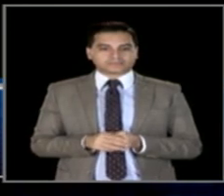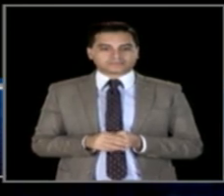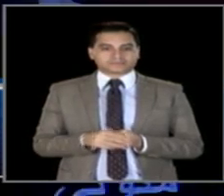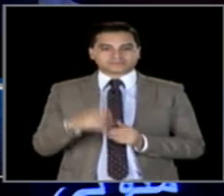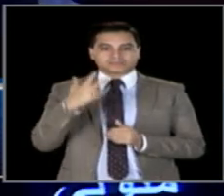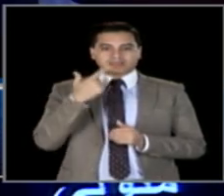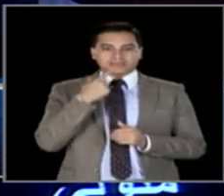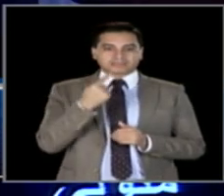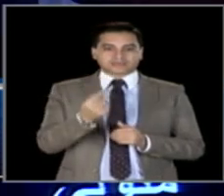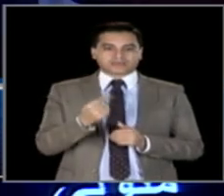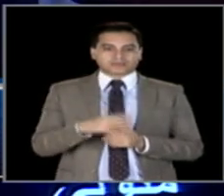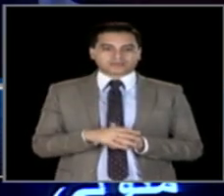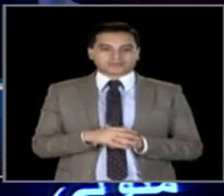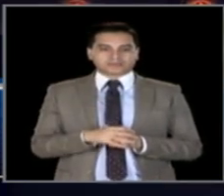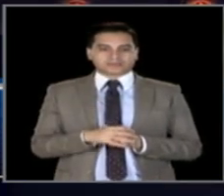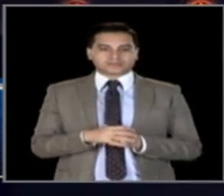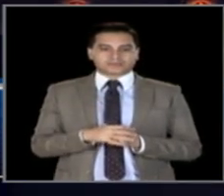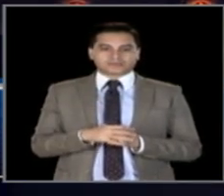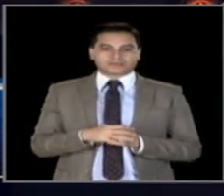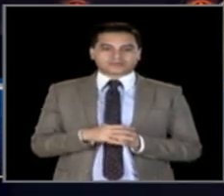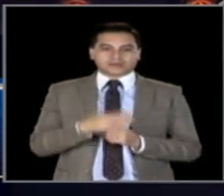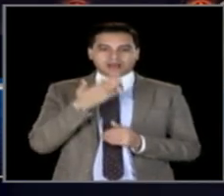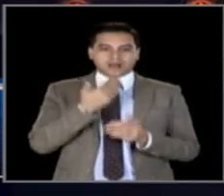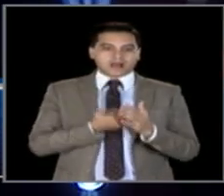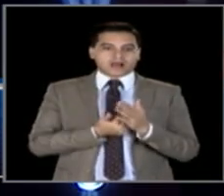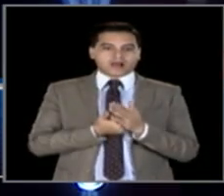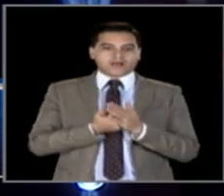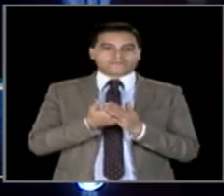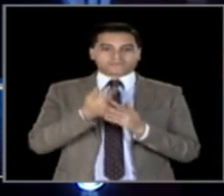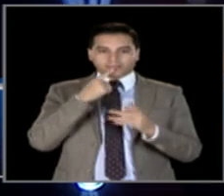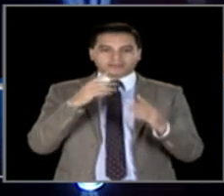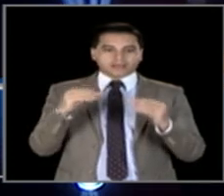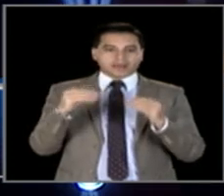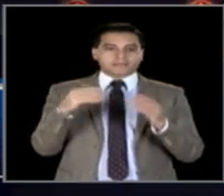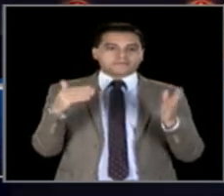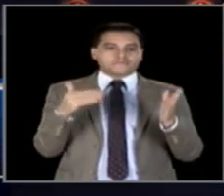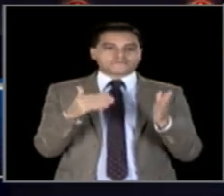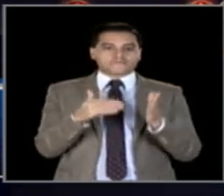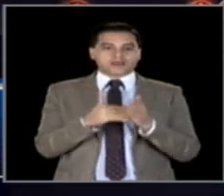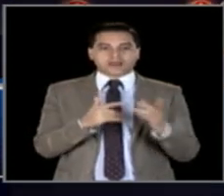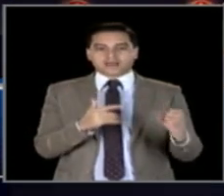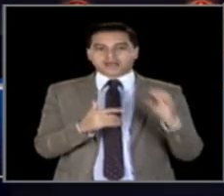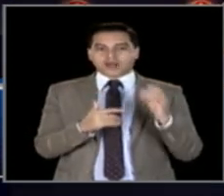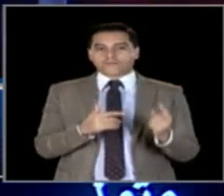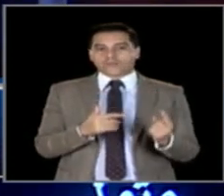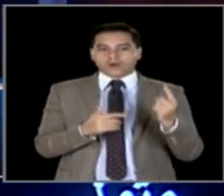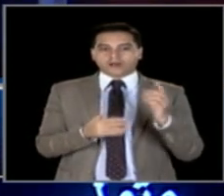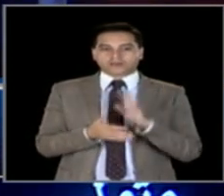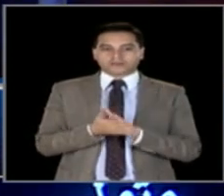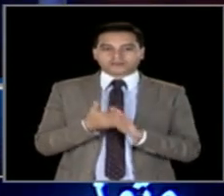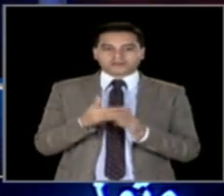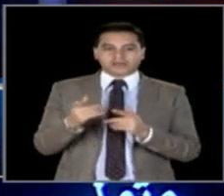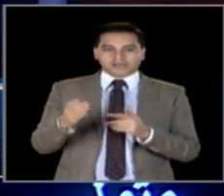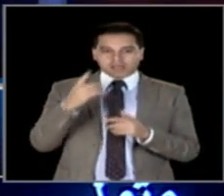3 ثواني. ألذ حاجة إن أنتوا بتقعدوا تتناقشوا وأحمد متولي بيجاوب لوحده. سمعنا. عجباني أوي اللعبة دي.